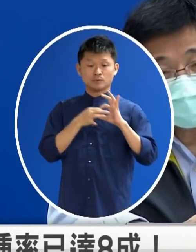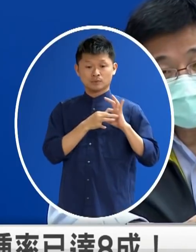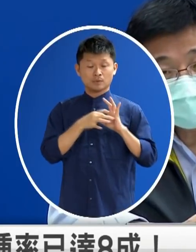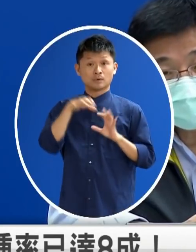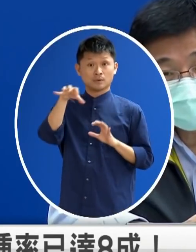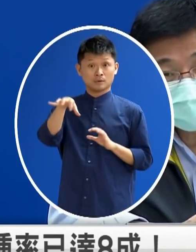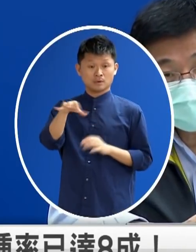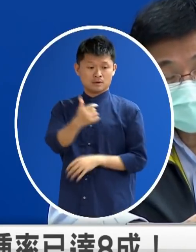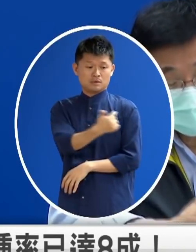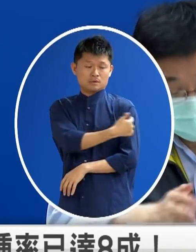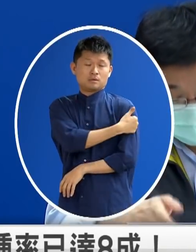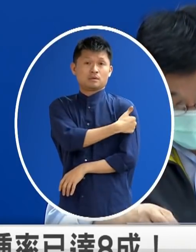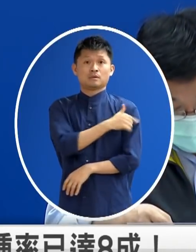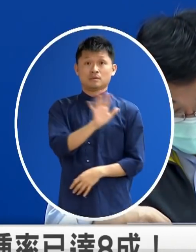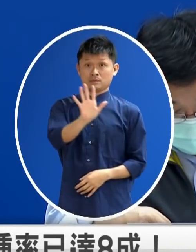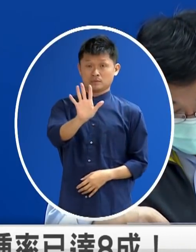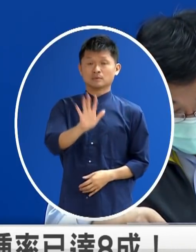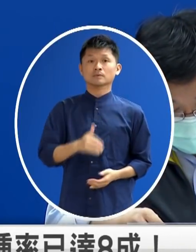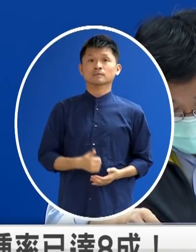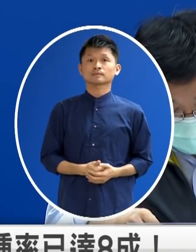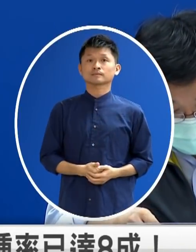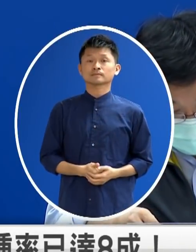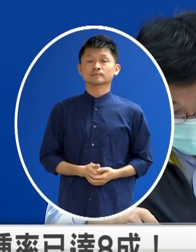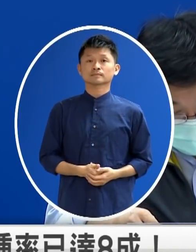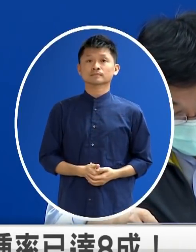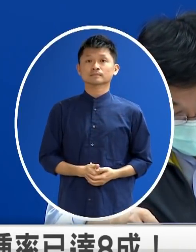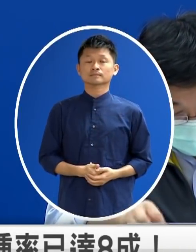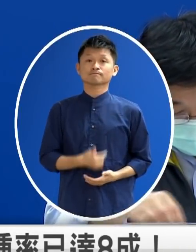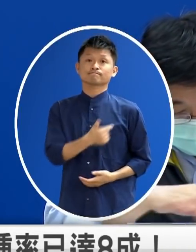怀站接种疫苗哈，那